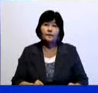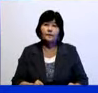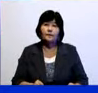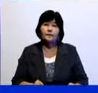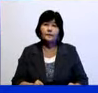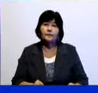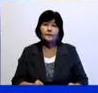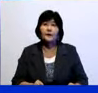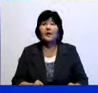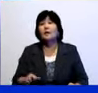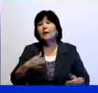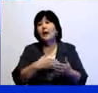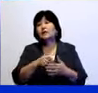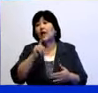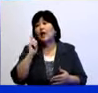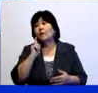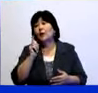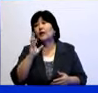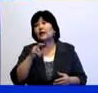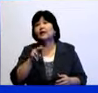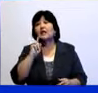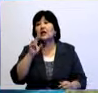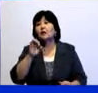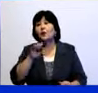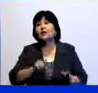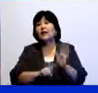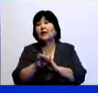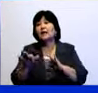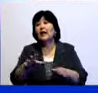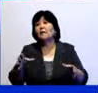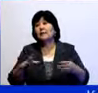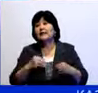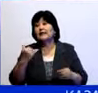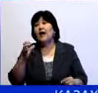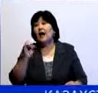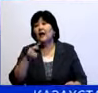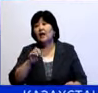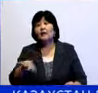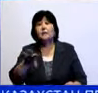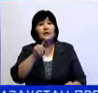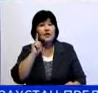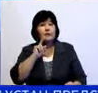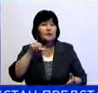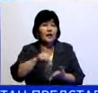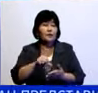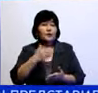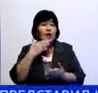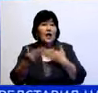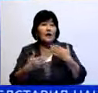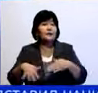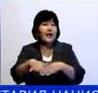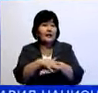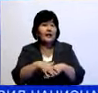столу мин по инициативе молодежного крыла же satan дан старт акции вместе с оралом вместе с молодёжью выступили с обращением к